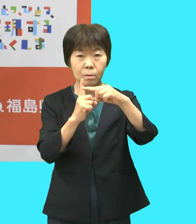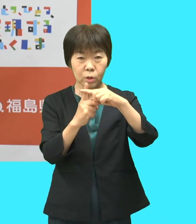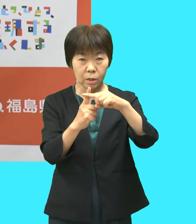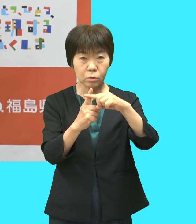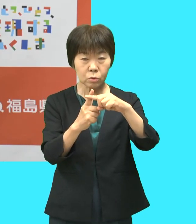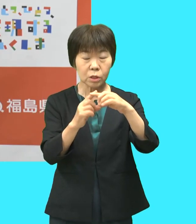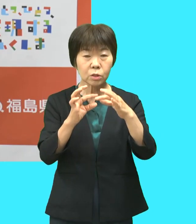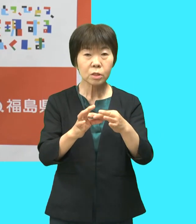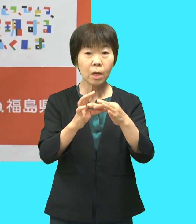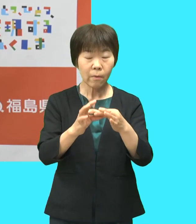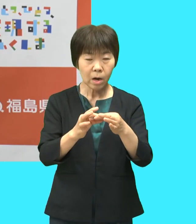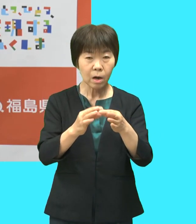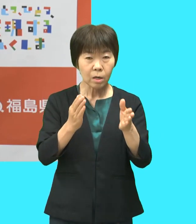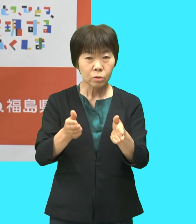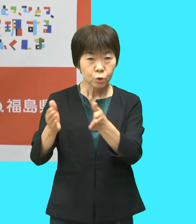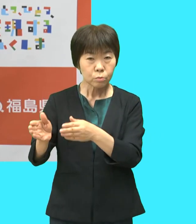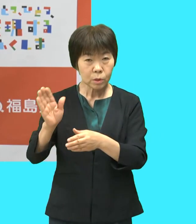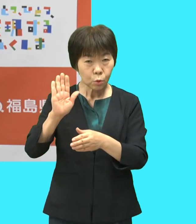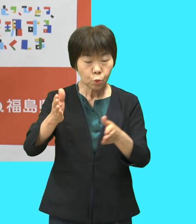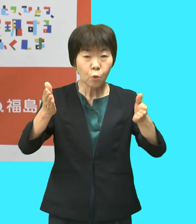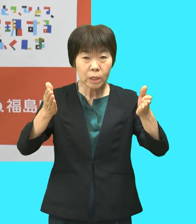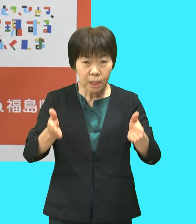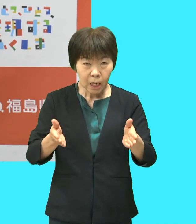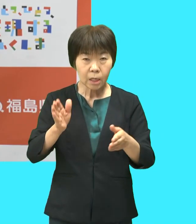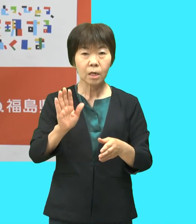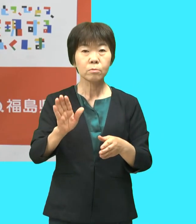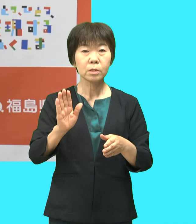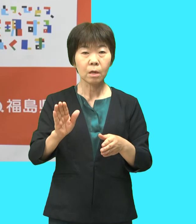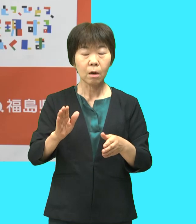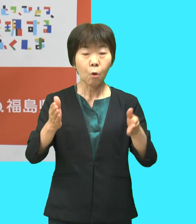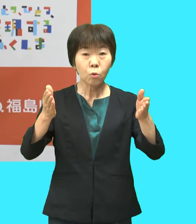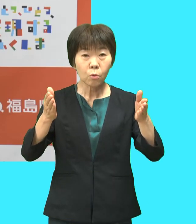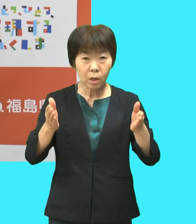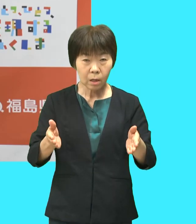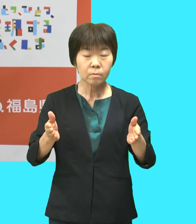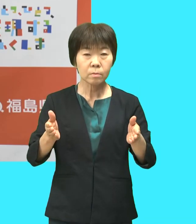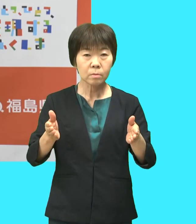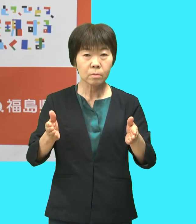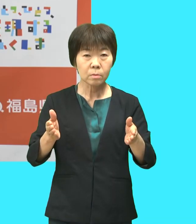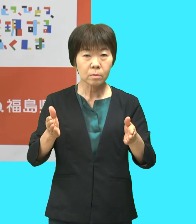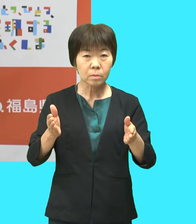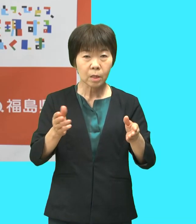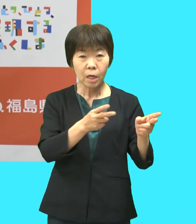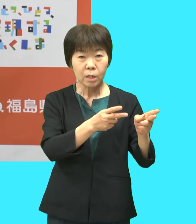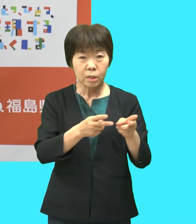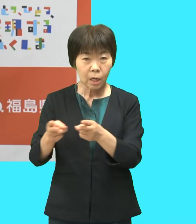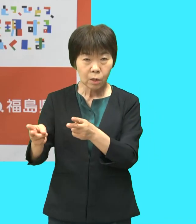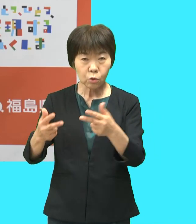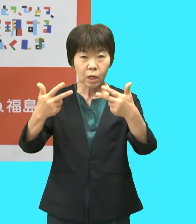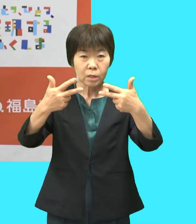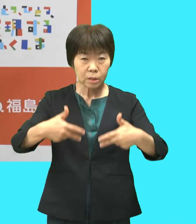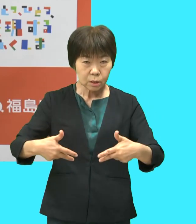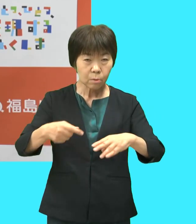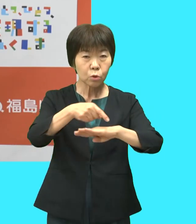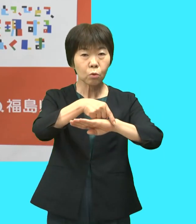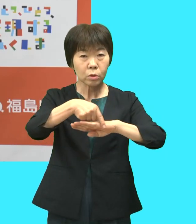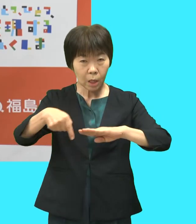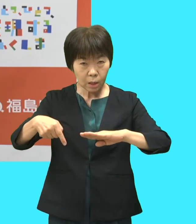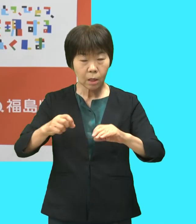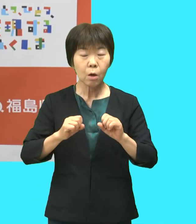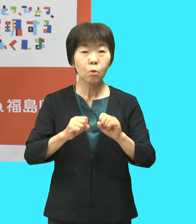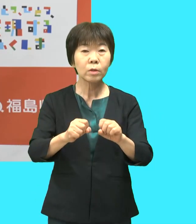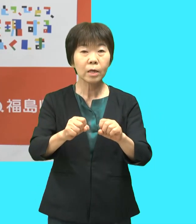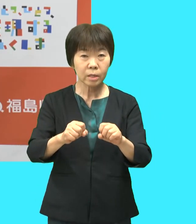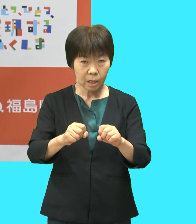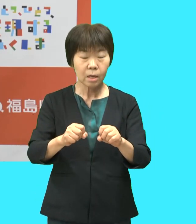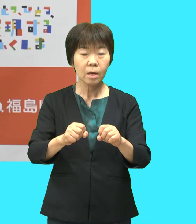してから一定の期間がございました。でこの間ですね、制度の構築、システムの設計を行って、